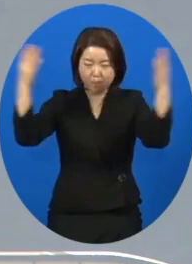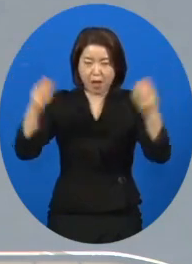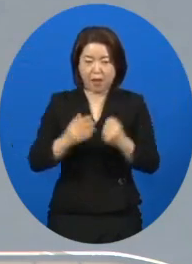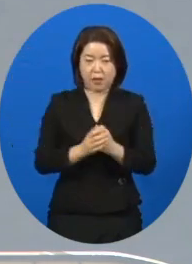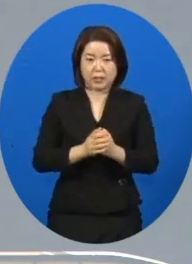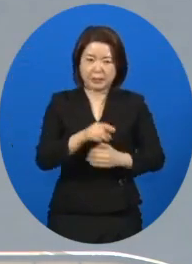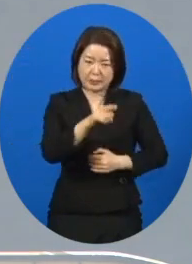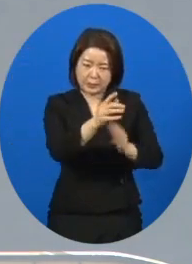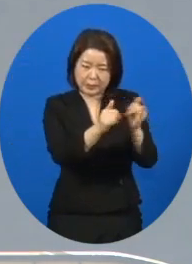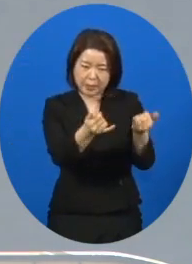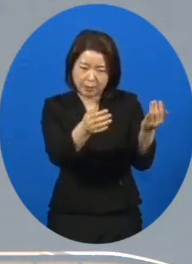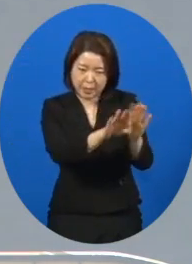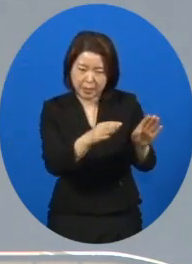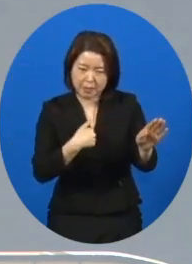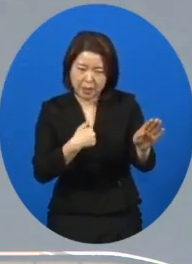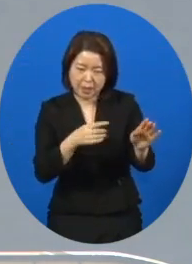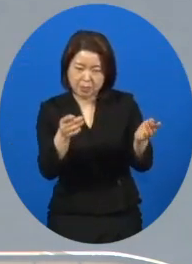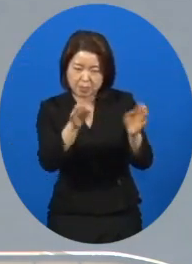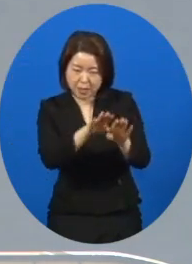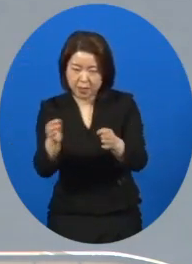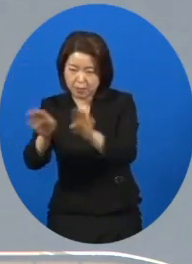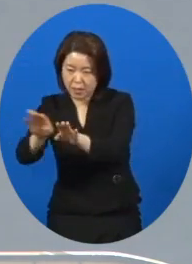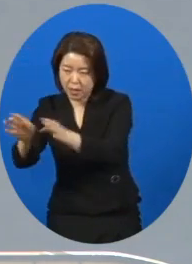닫히면 하늘문도 닫혀버려요.